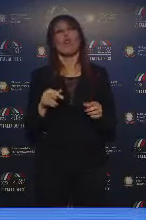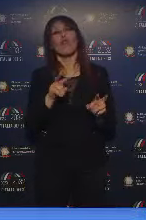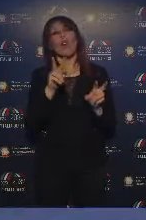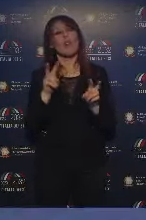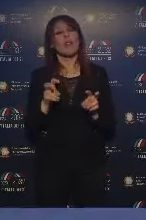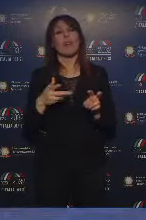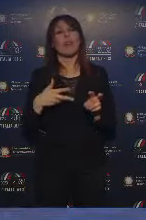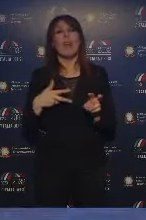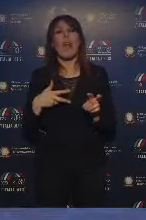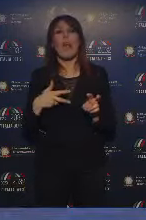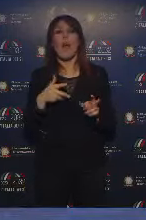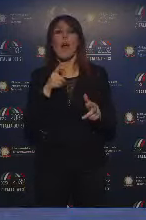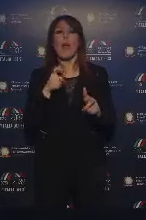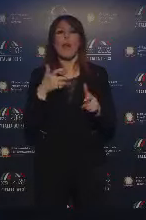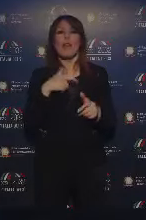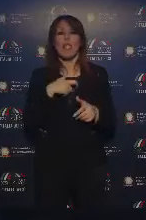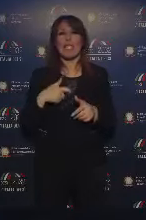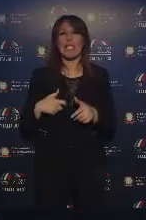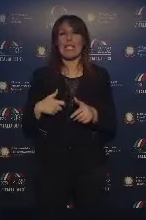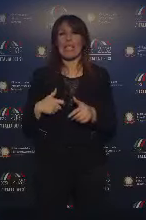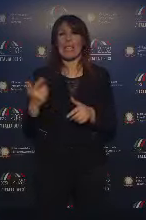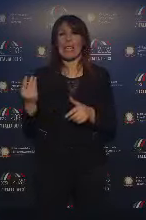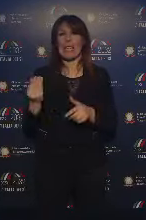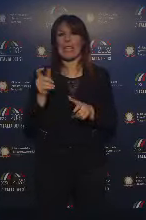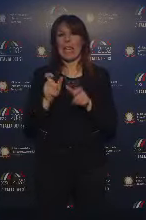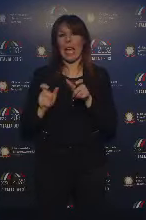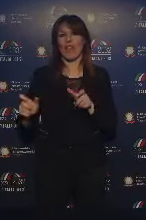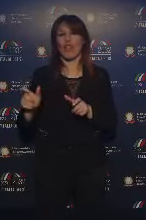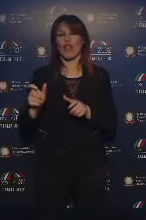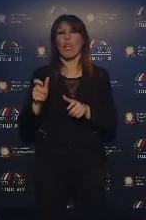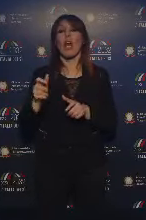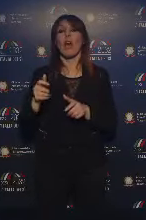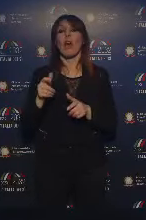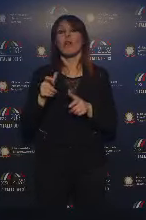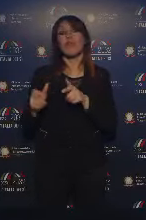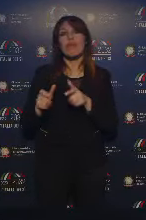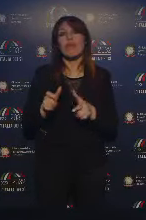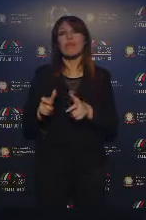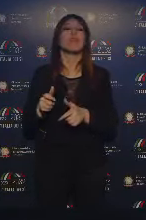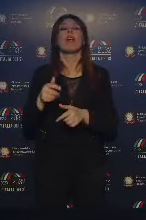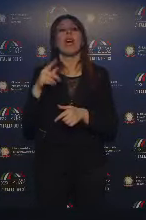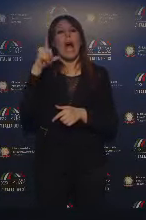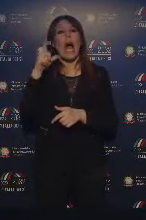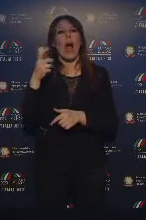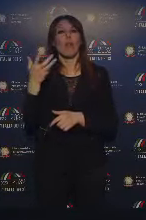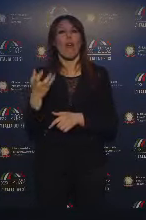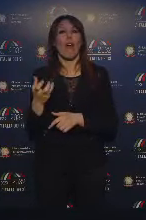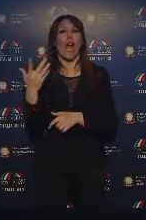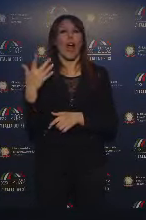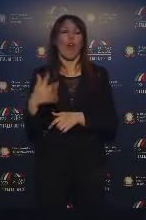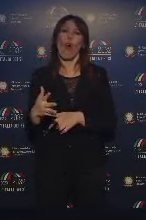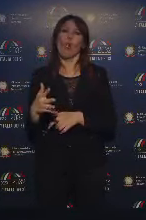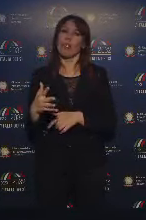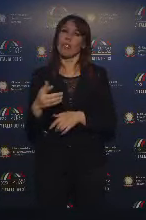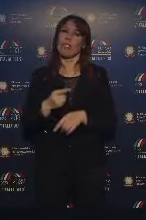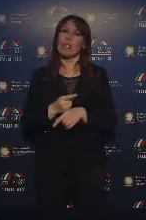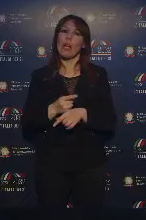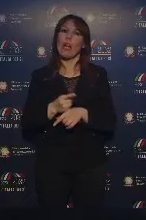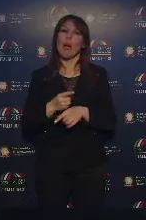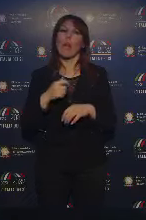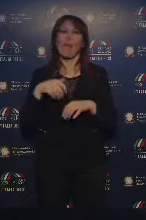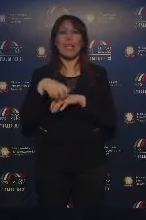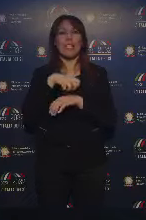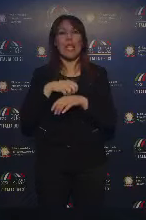sto dialogando coi sindaci dell'autovelox stiamo facendo una direttiva a livello di ministero